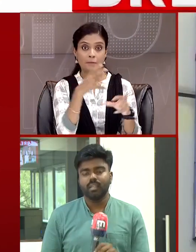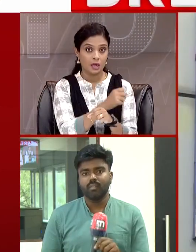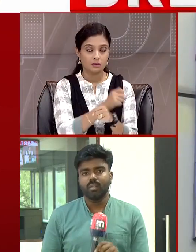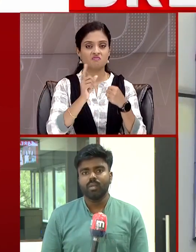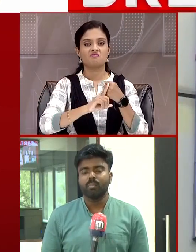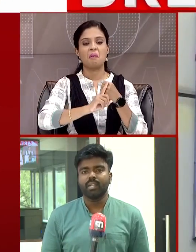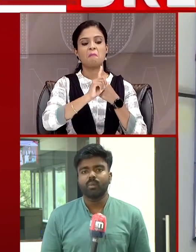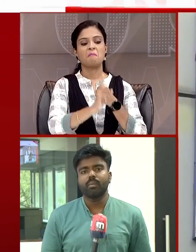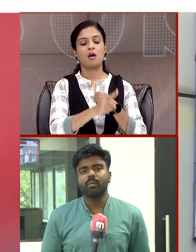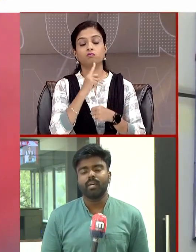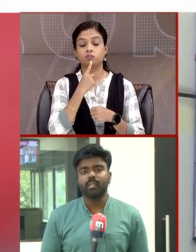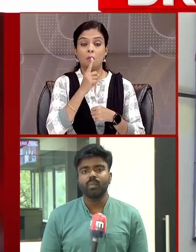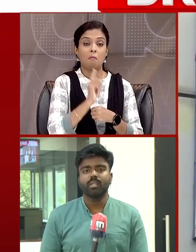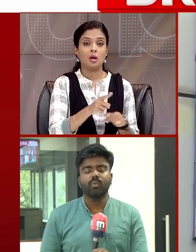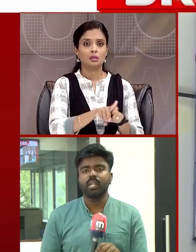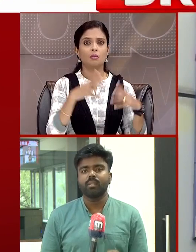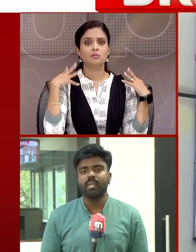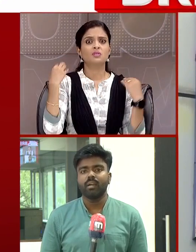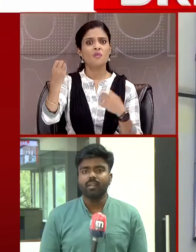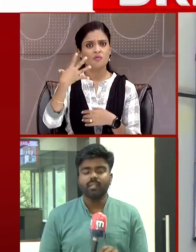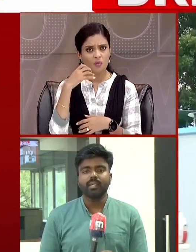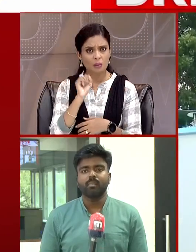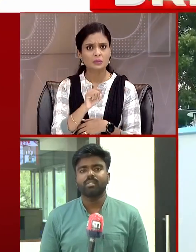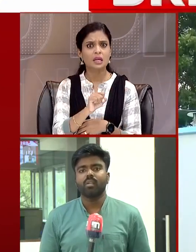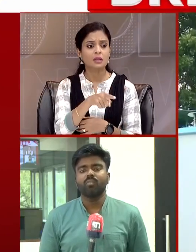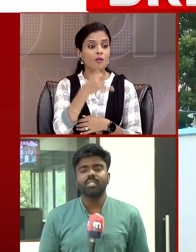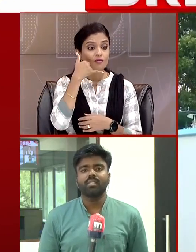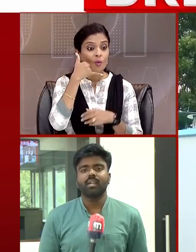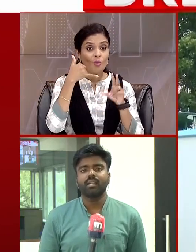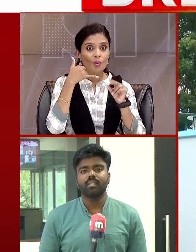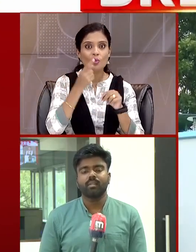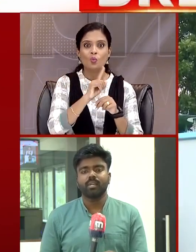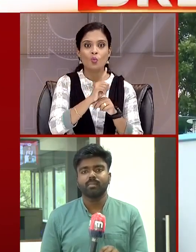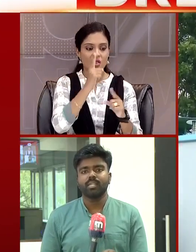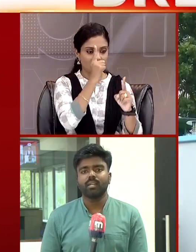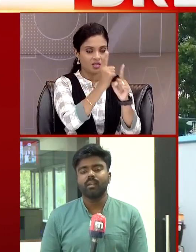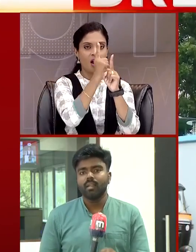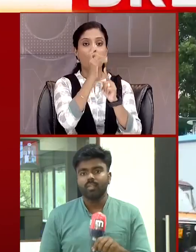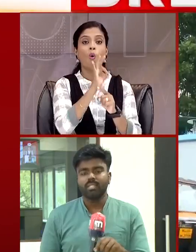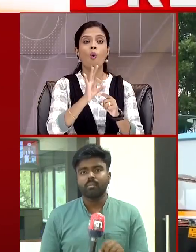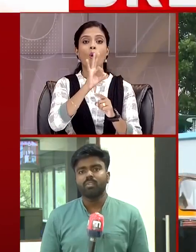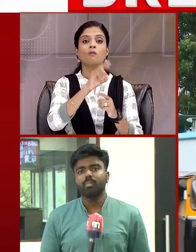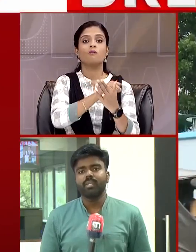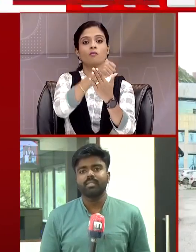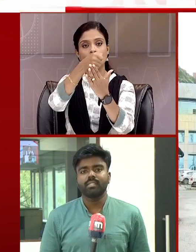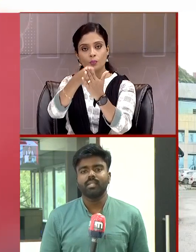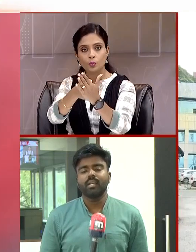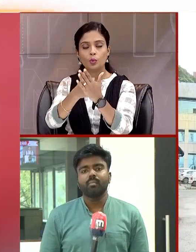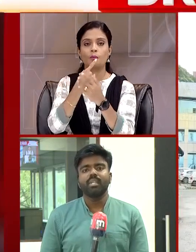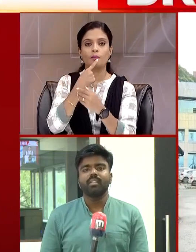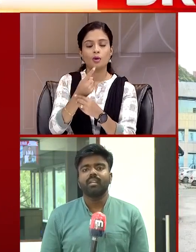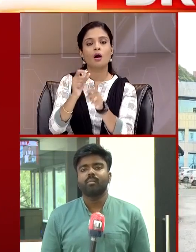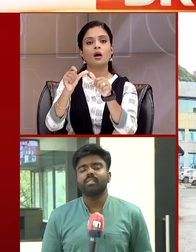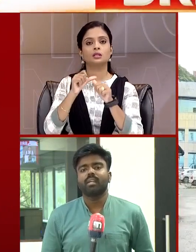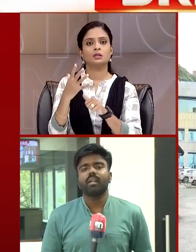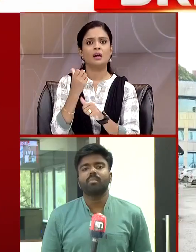തന്നെ ഇവരോട് പറഞ്ഞിട്ടുണ്ടായിരുന്നു. ഇത് ഫോണിലൊന്നുമല്ല, നേരിട്ട് മന്ത്രിയുടെ ഓഫീസിലെത്തിയാണ് ഇത്തരത്തിൽ ഭരണസമിതി അംഗങ്ങൾ ഈ വിഷയം അവതരിപ്പിക്കുകയും ചെയ്തത്.